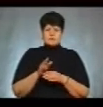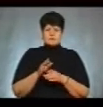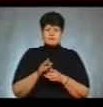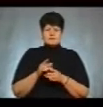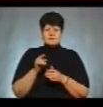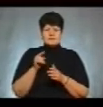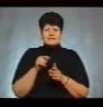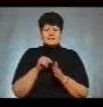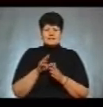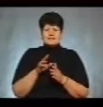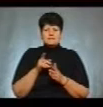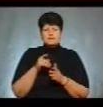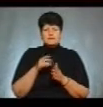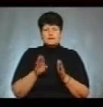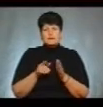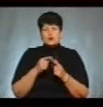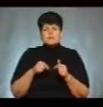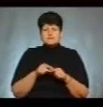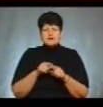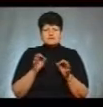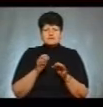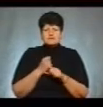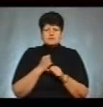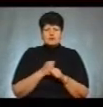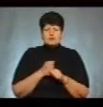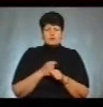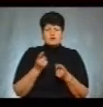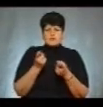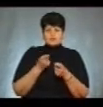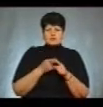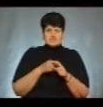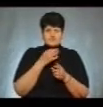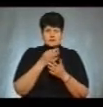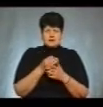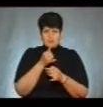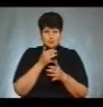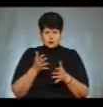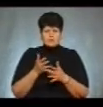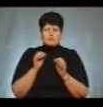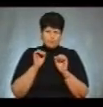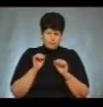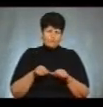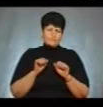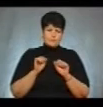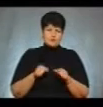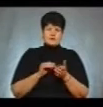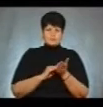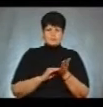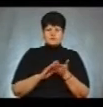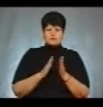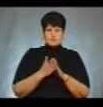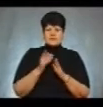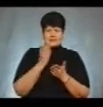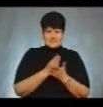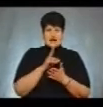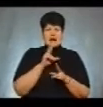зобов'язань, він не усунув недоліки, і його не можна нічим притягнути до цієї відповідальності? Можна. можна. Якщо прописано в договорі, є гарантійний